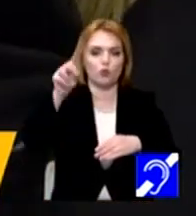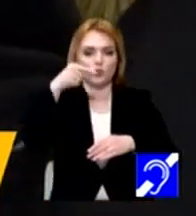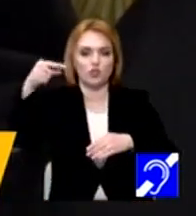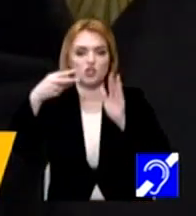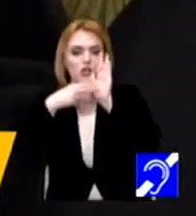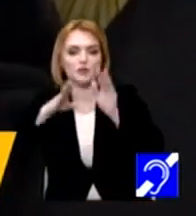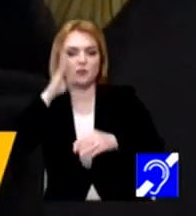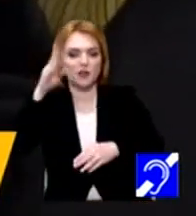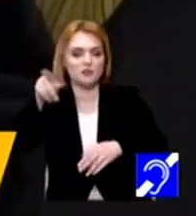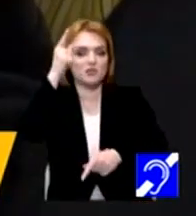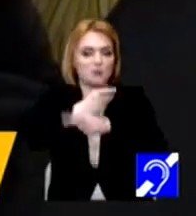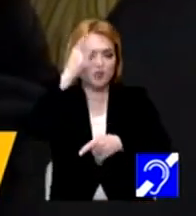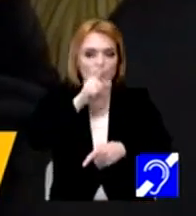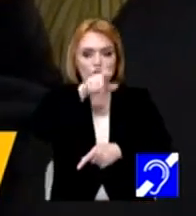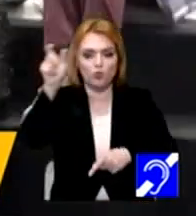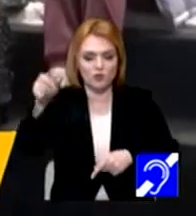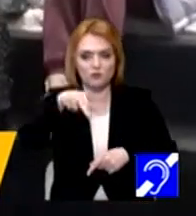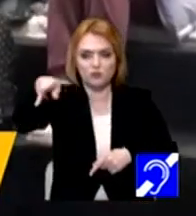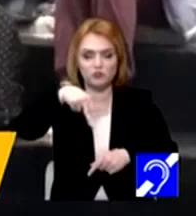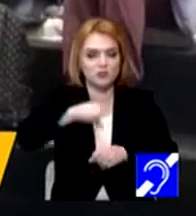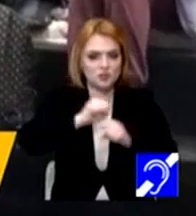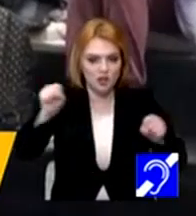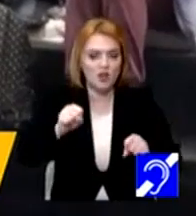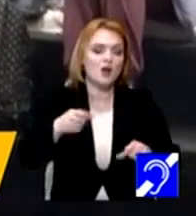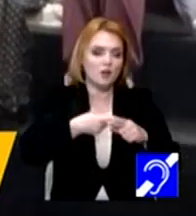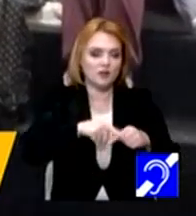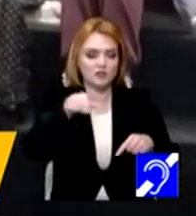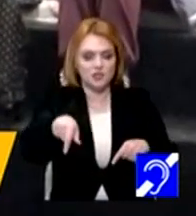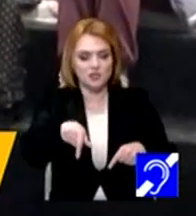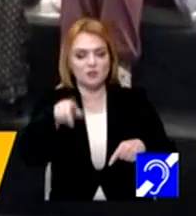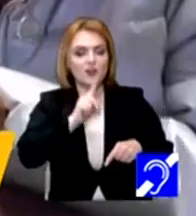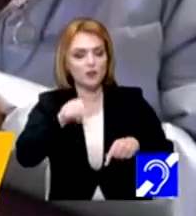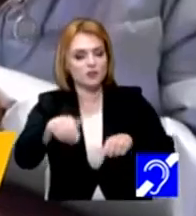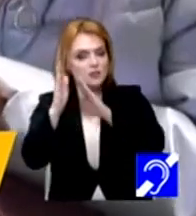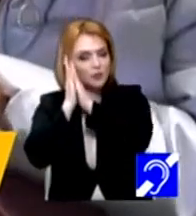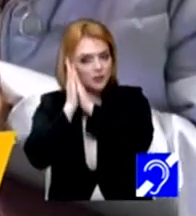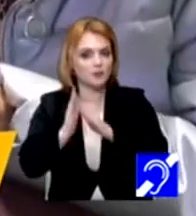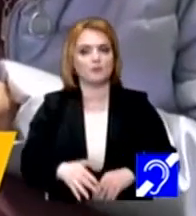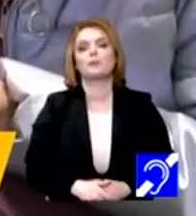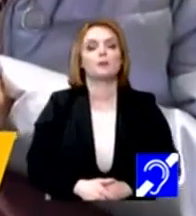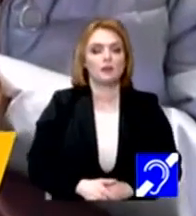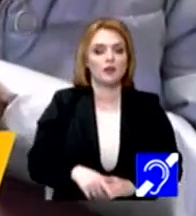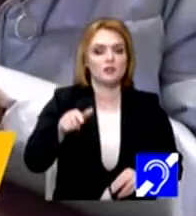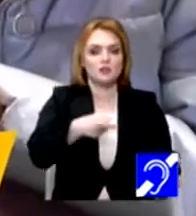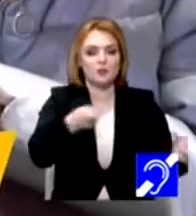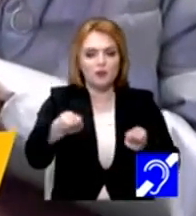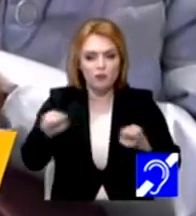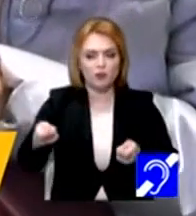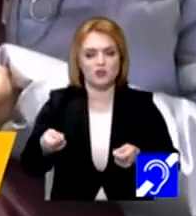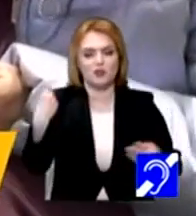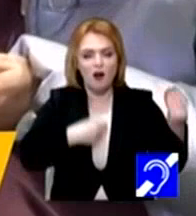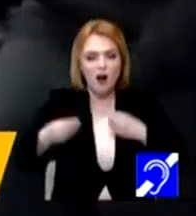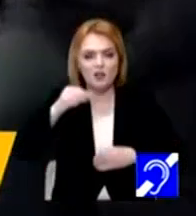22 și 7 dimineața. Peste tot aici sunt provizii aduse de oamenii din oraș pentru refugiați. E vorba de haine,